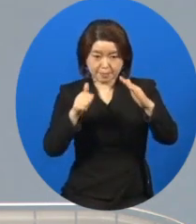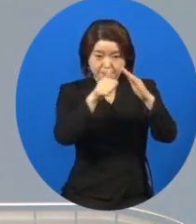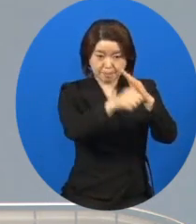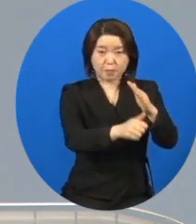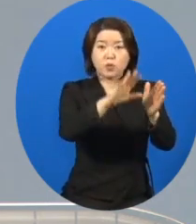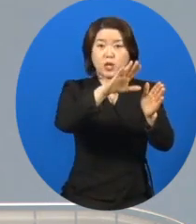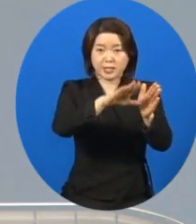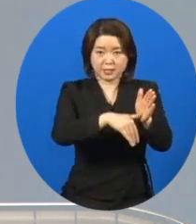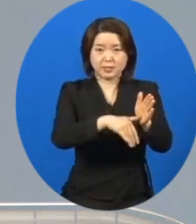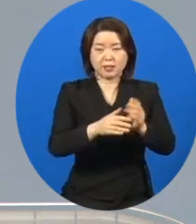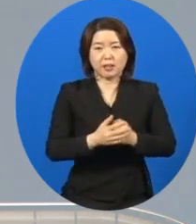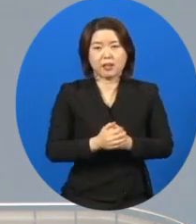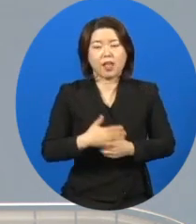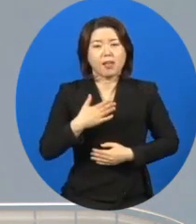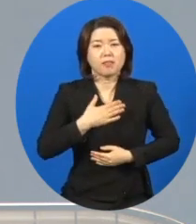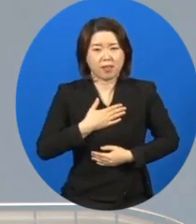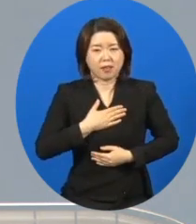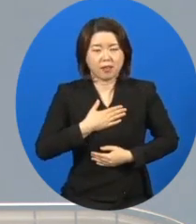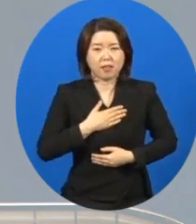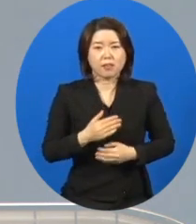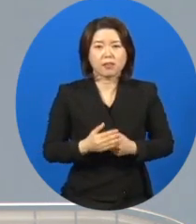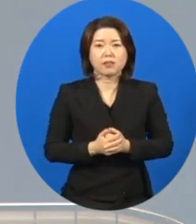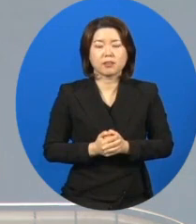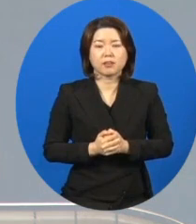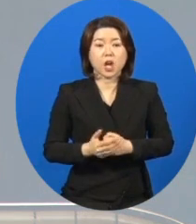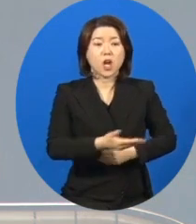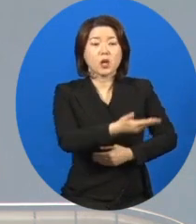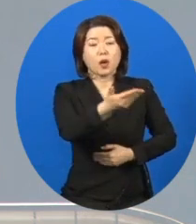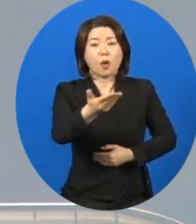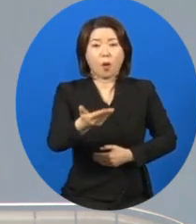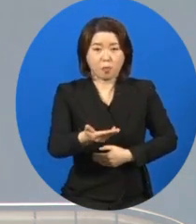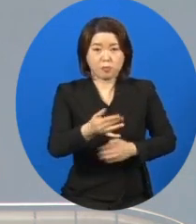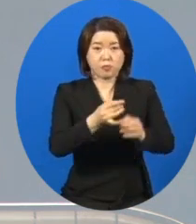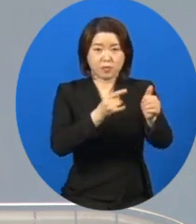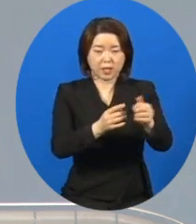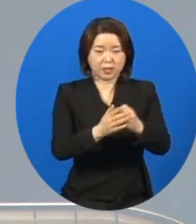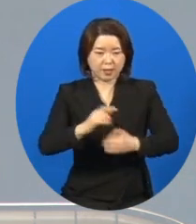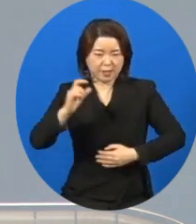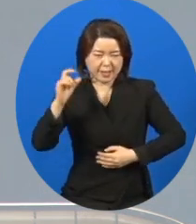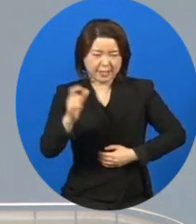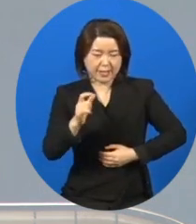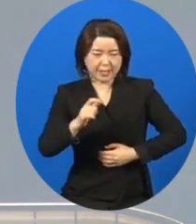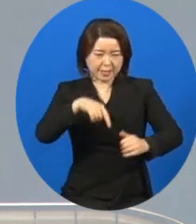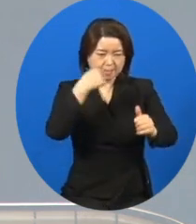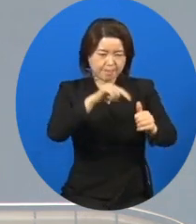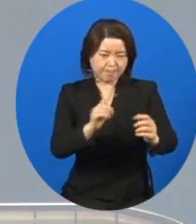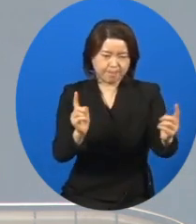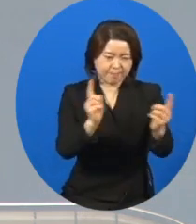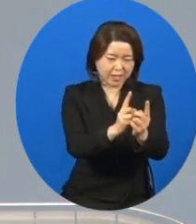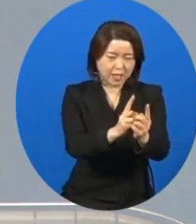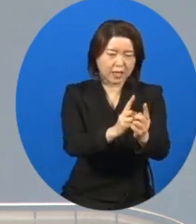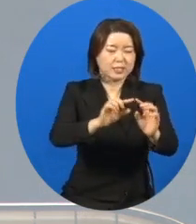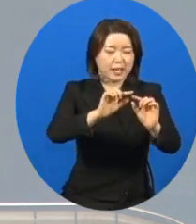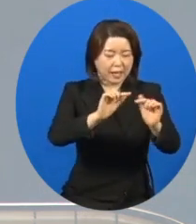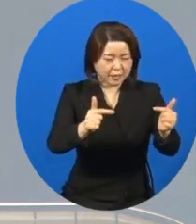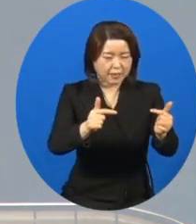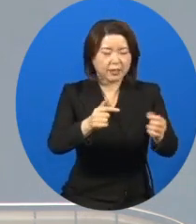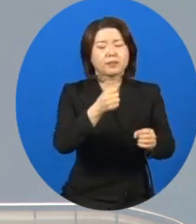때 내가 여러분들을 강하게 대하지 않게 해 주십시오.